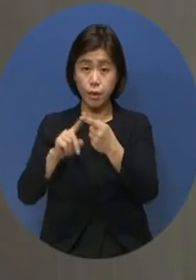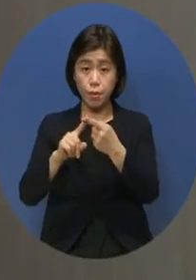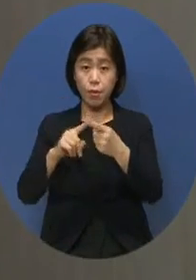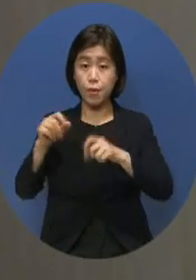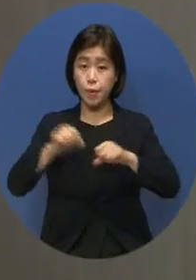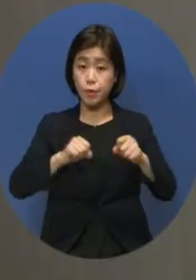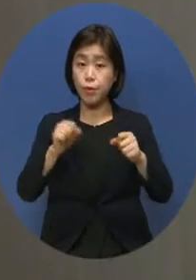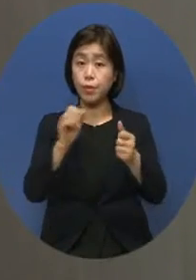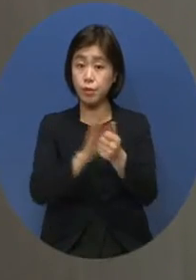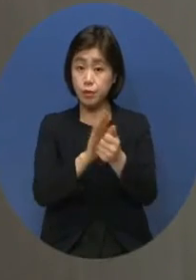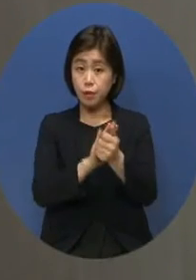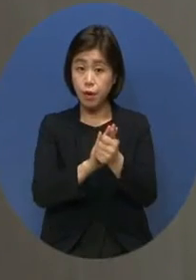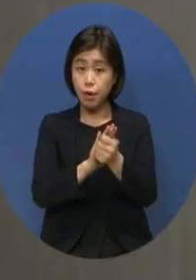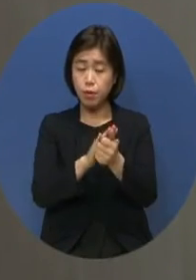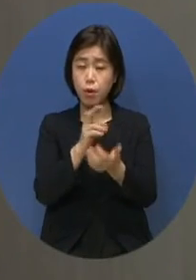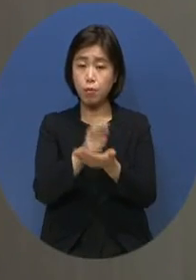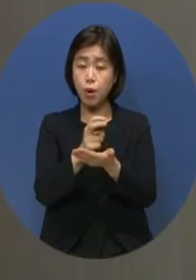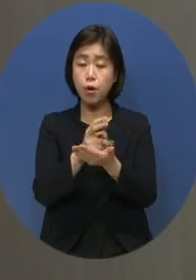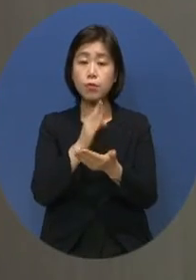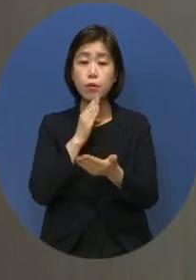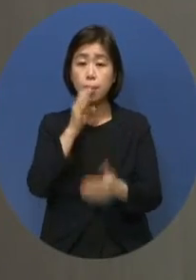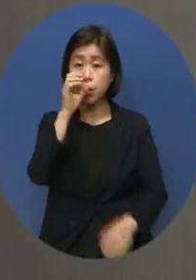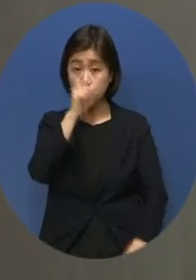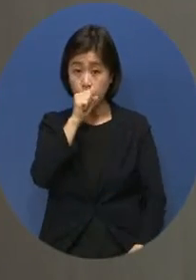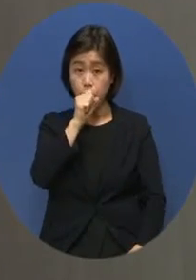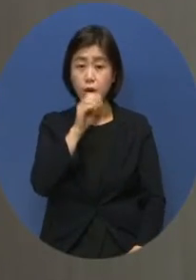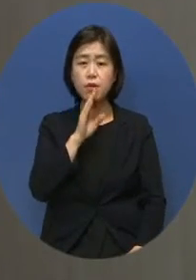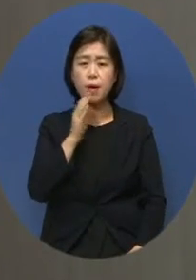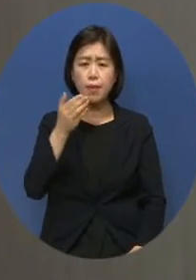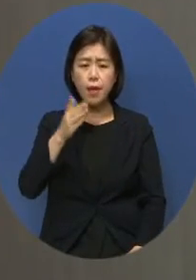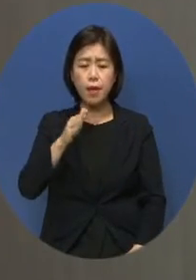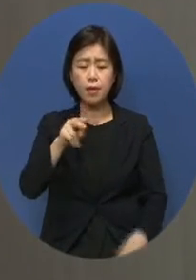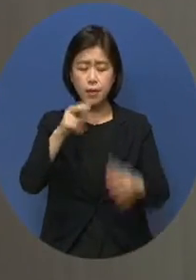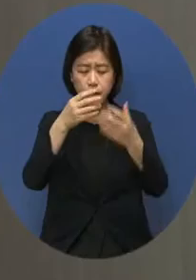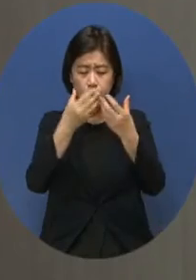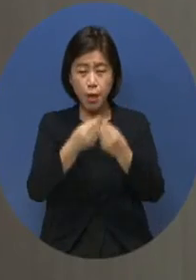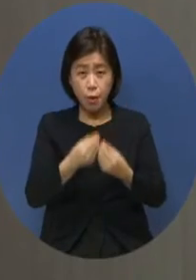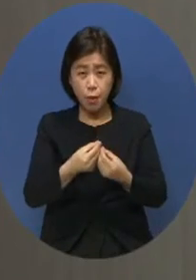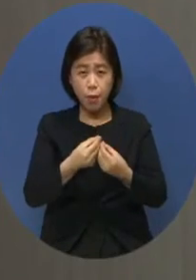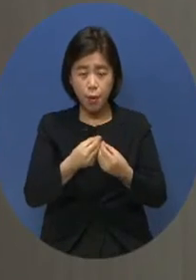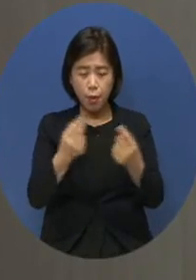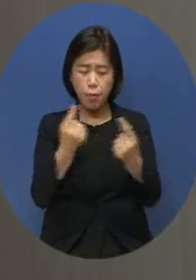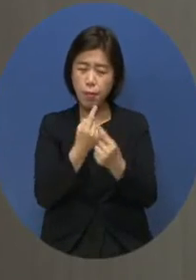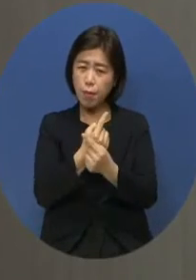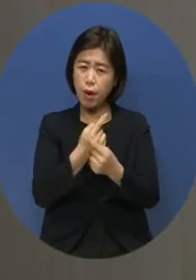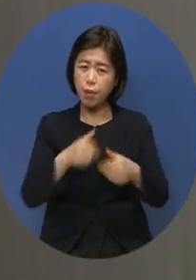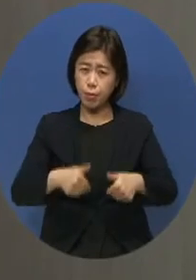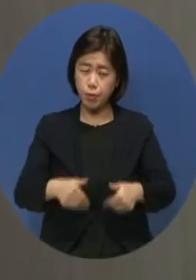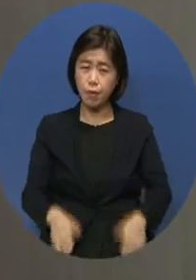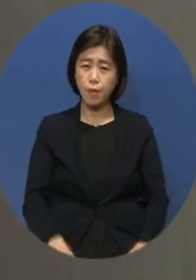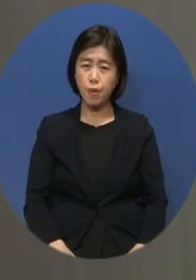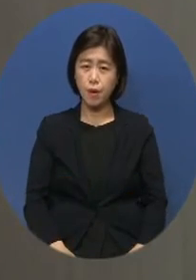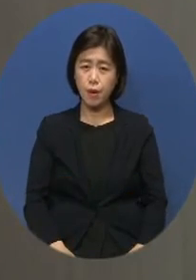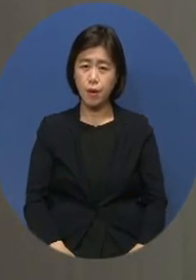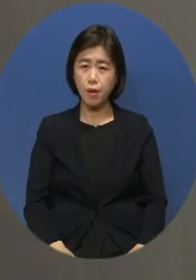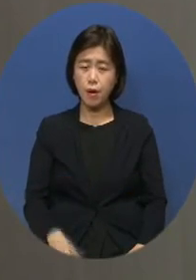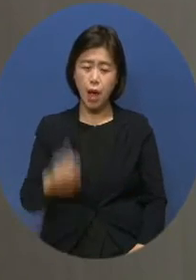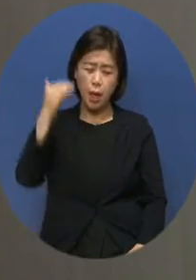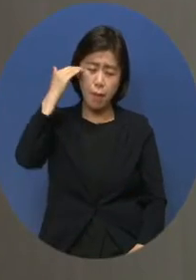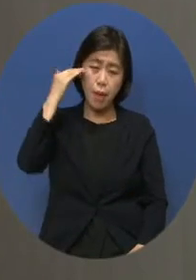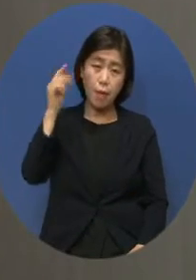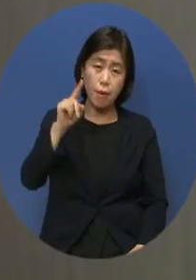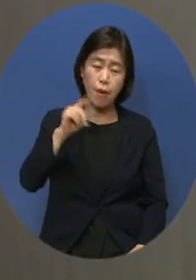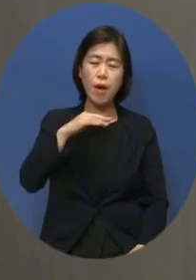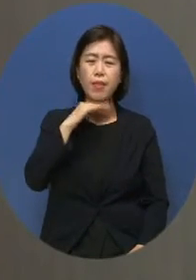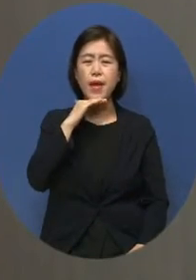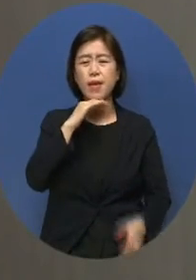아주 중요한 제도이지만 여러 가지로 보완이 많이 필요한데 이제 그 중에 하나가 굉장히 독소 조항으로 얘기됐었던 이 만 65세 이상